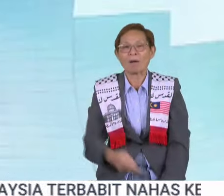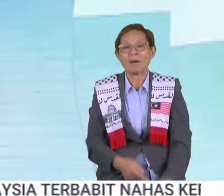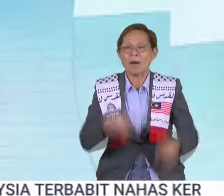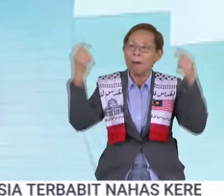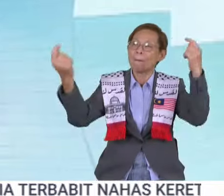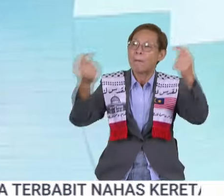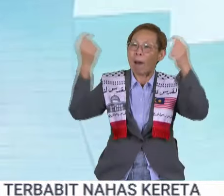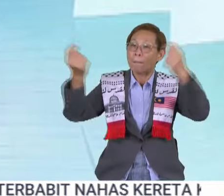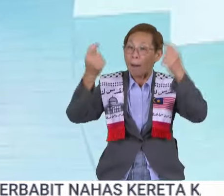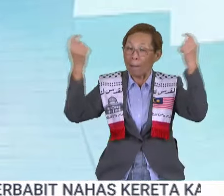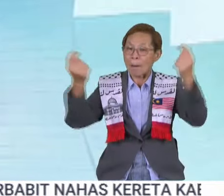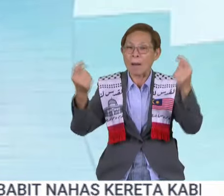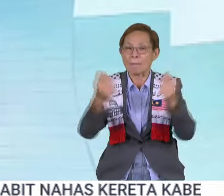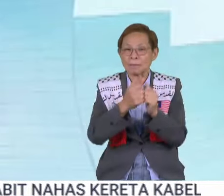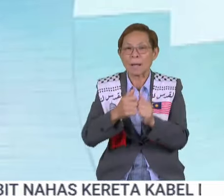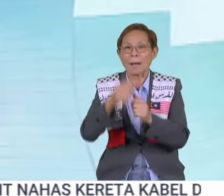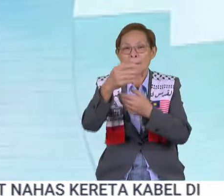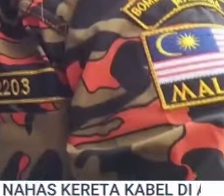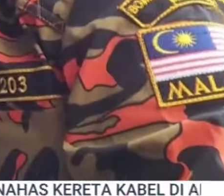anggota di Balai Bomba Melaka Tengah.